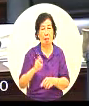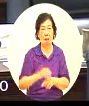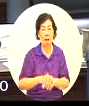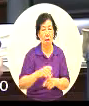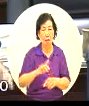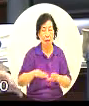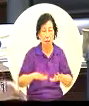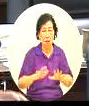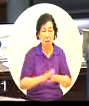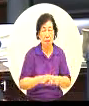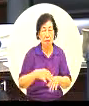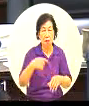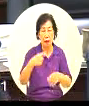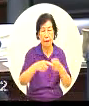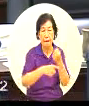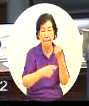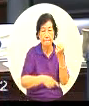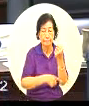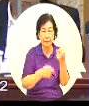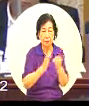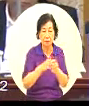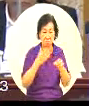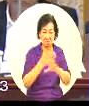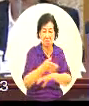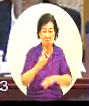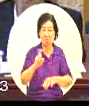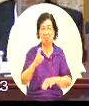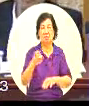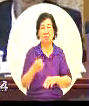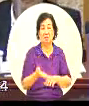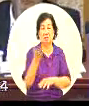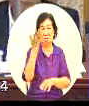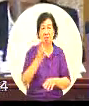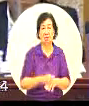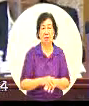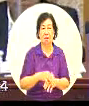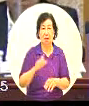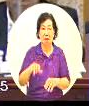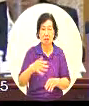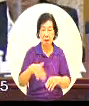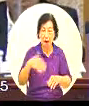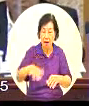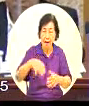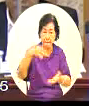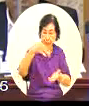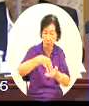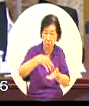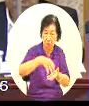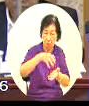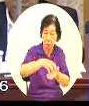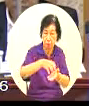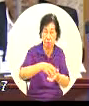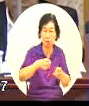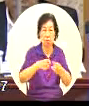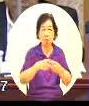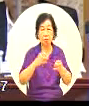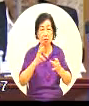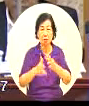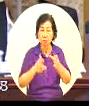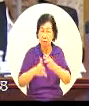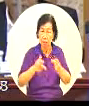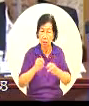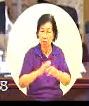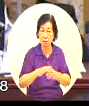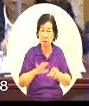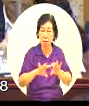时。 我甲议员报告一下吼，因为你若是讲既有的未登工厂要纳入以后一并管理的话，因为土地产